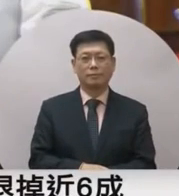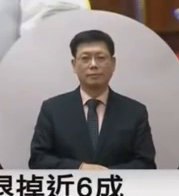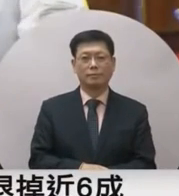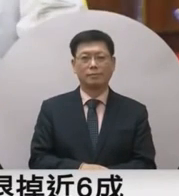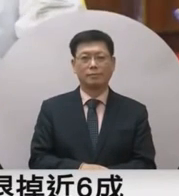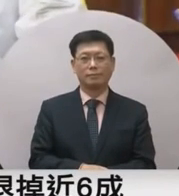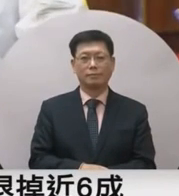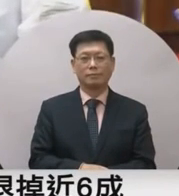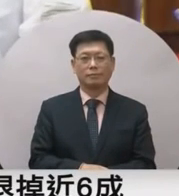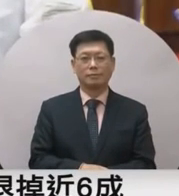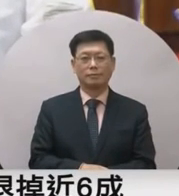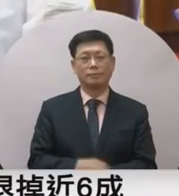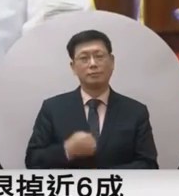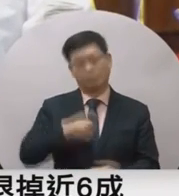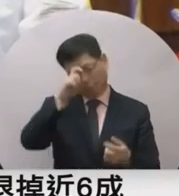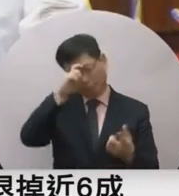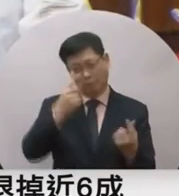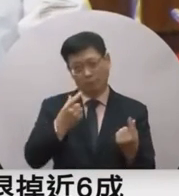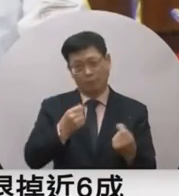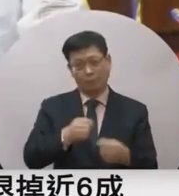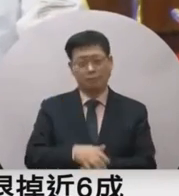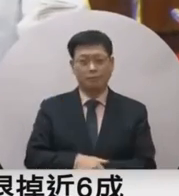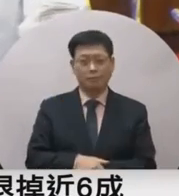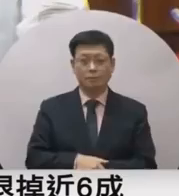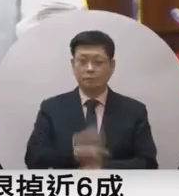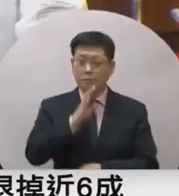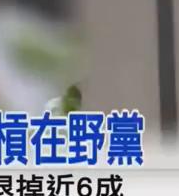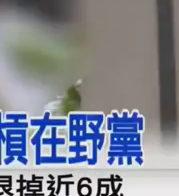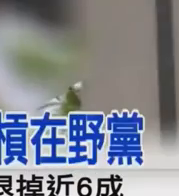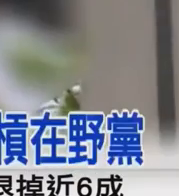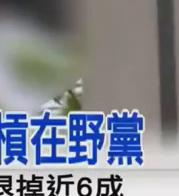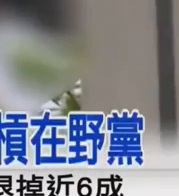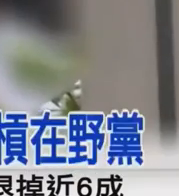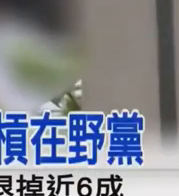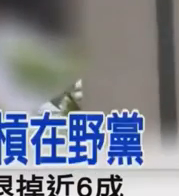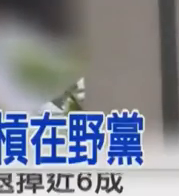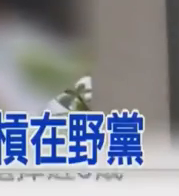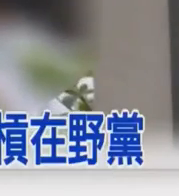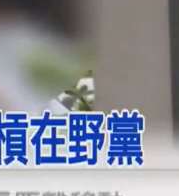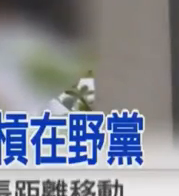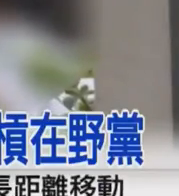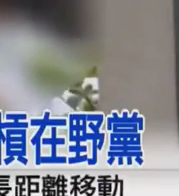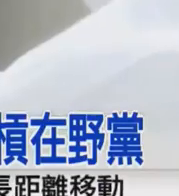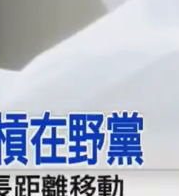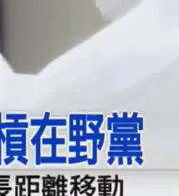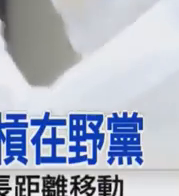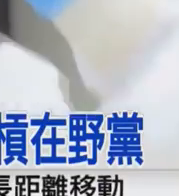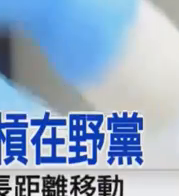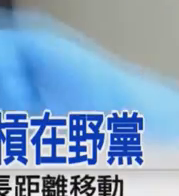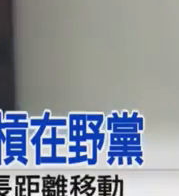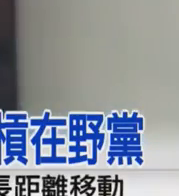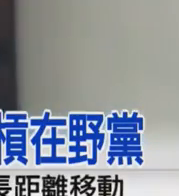生活。 我也希望啊，所以解药是疫苗嘛，哈。 苦日子就等疫苗解药，却偏偏只看